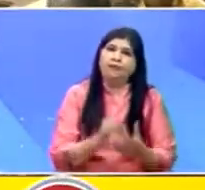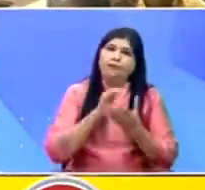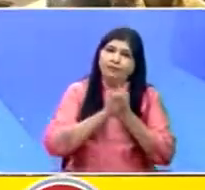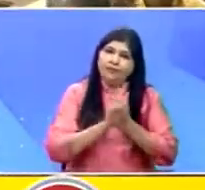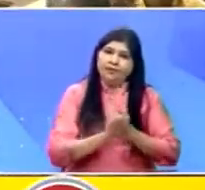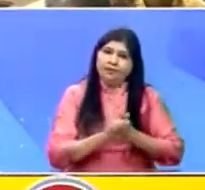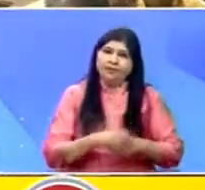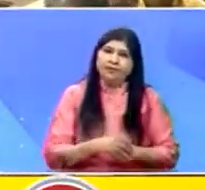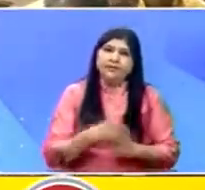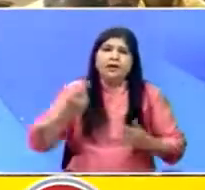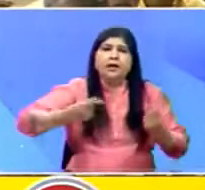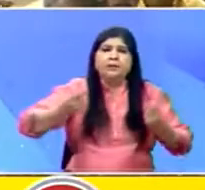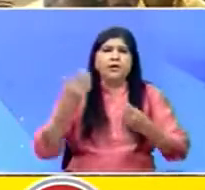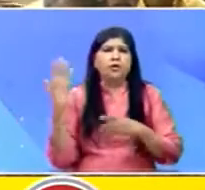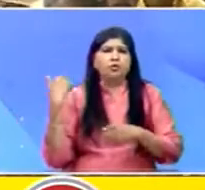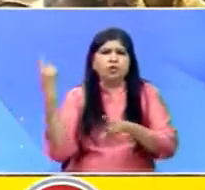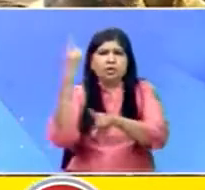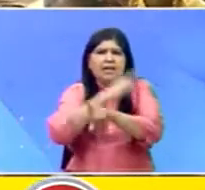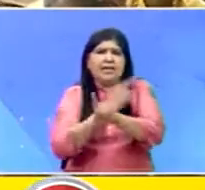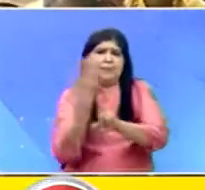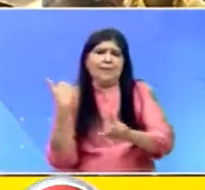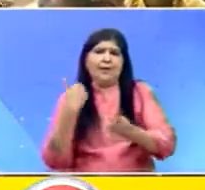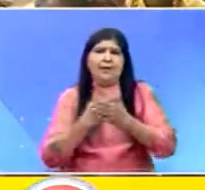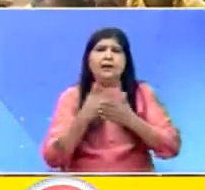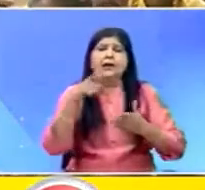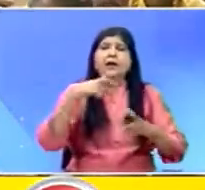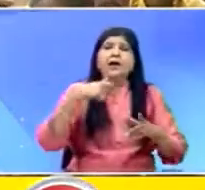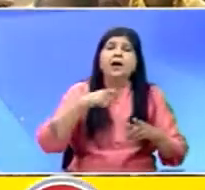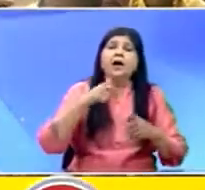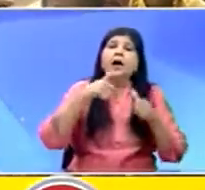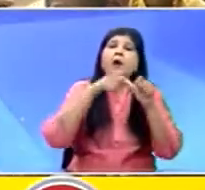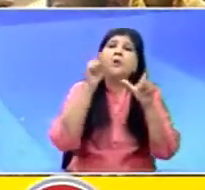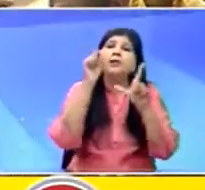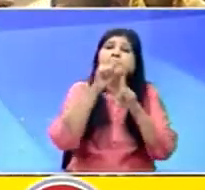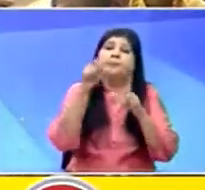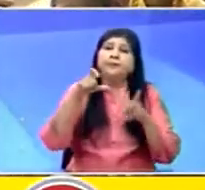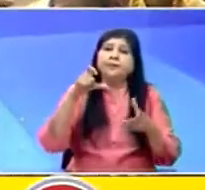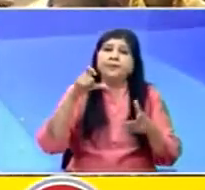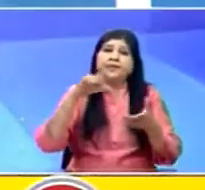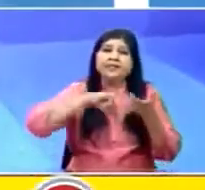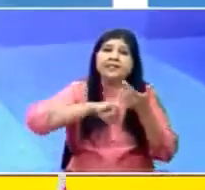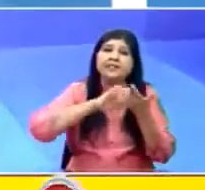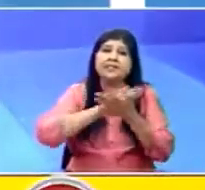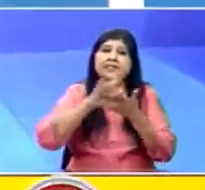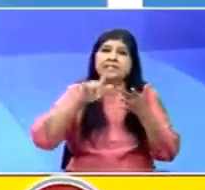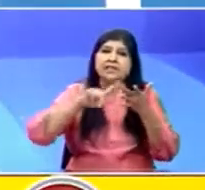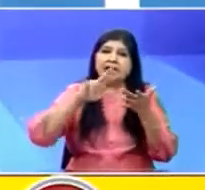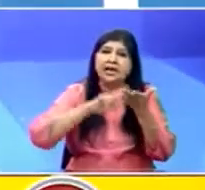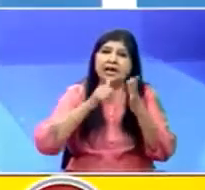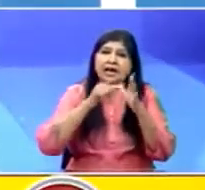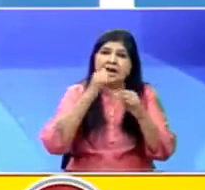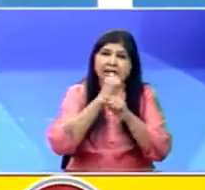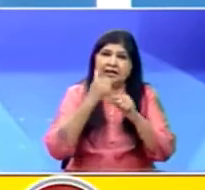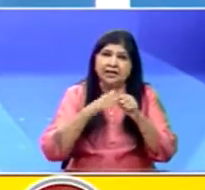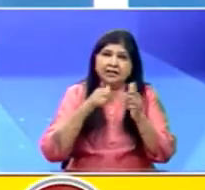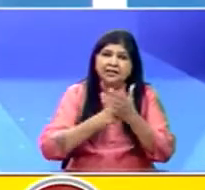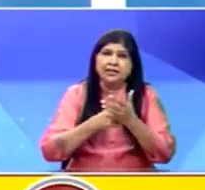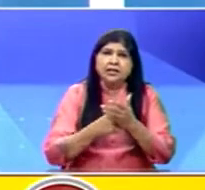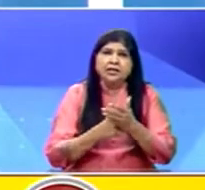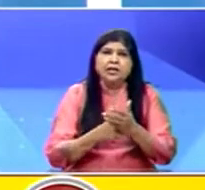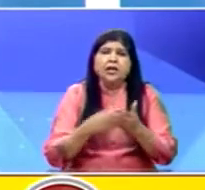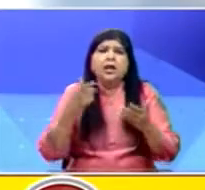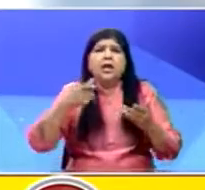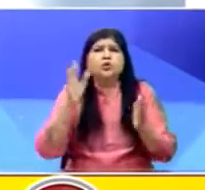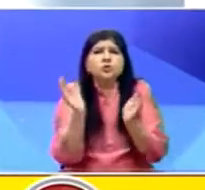देशवासियों, अभी कुछ दिन पहले मैंने अरुणाचल प्रदेश के सियांग जिले में जोरसिंग गांव की एक खबर